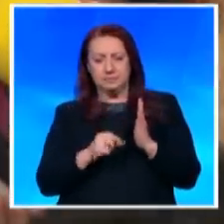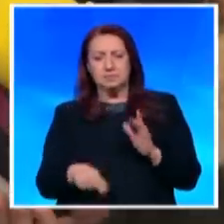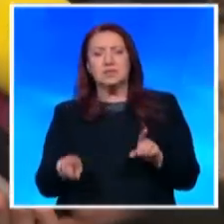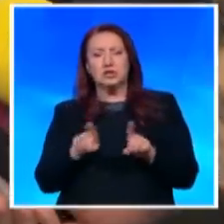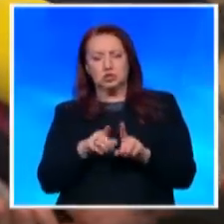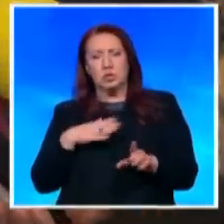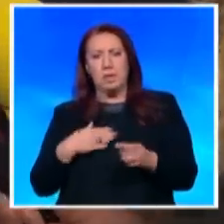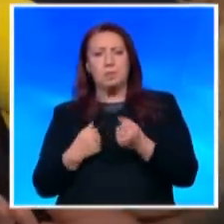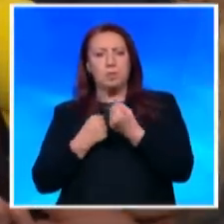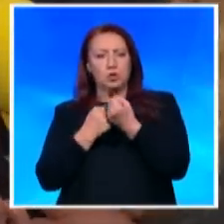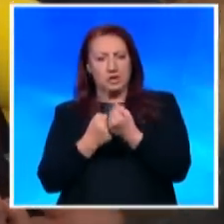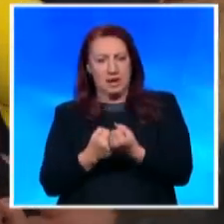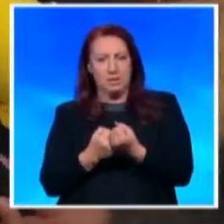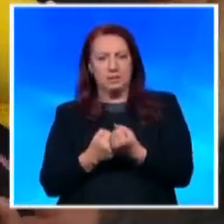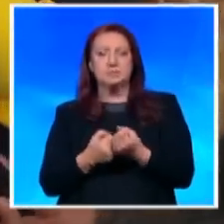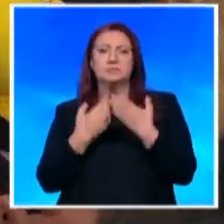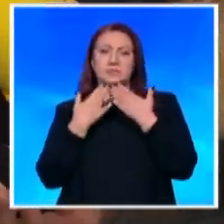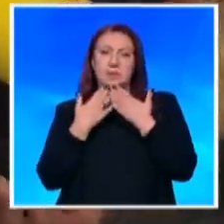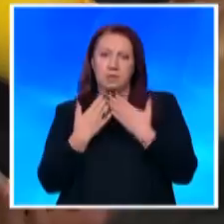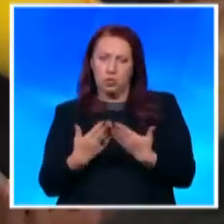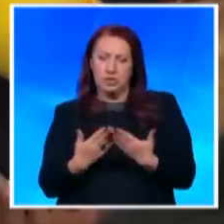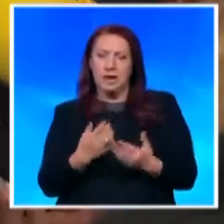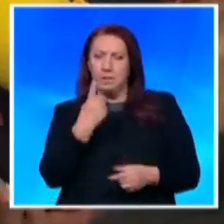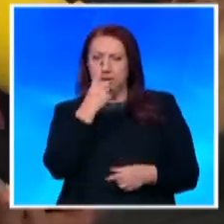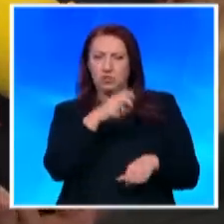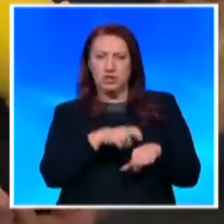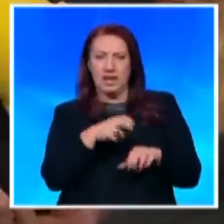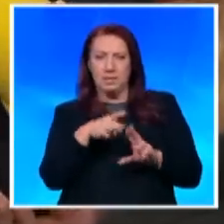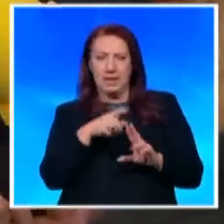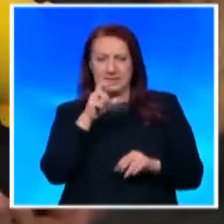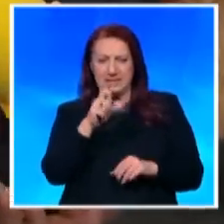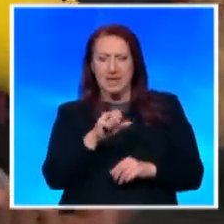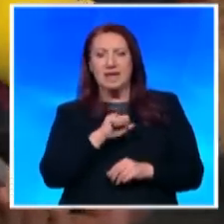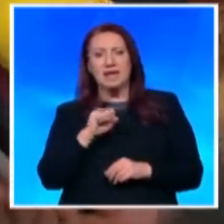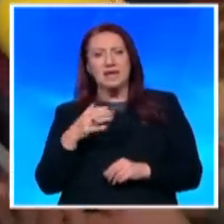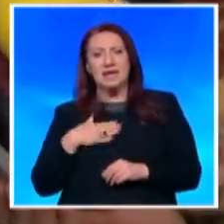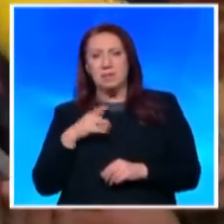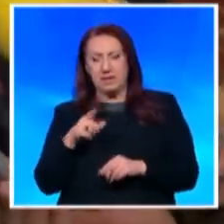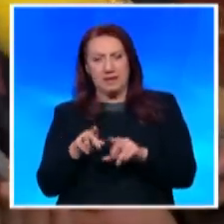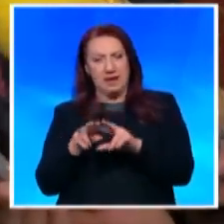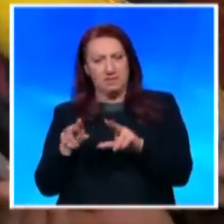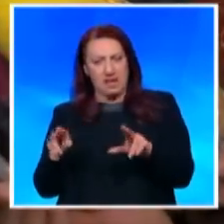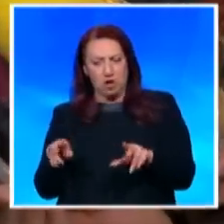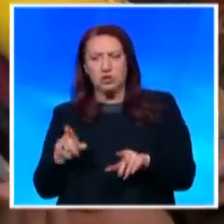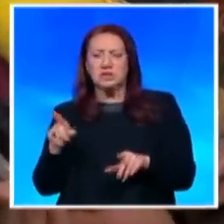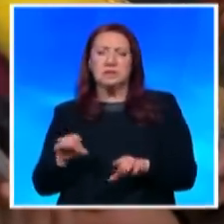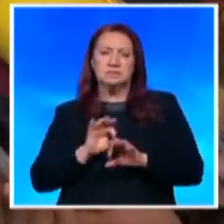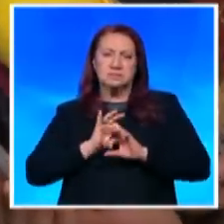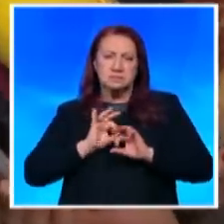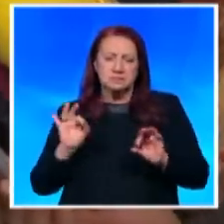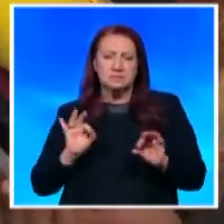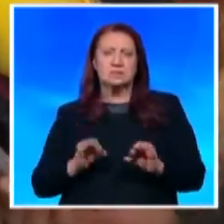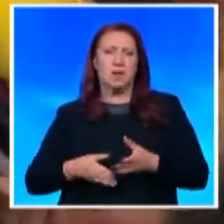подкрепата, която получавам от парламентарната група на ДПС и парламентарната група на Има такъв народ за ясна визия